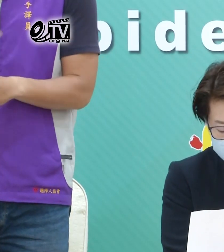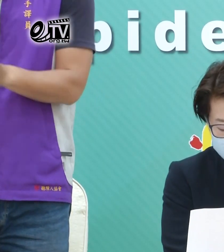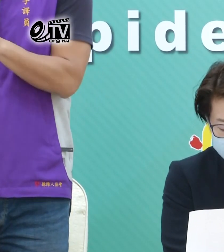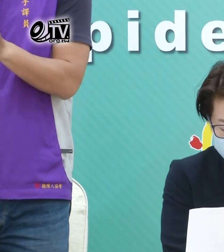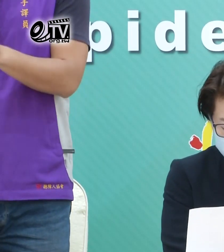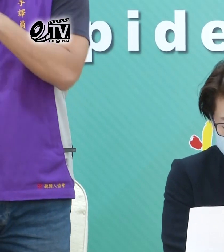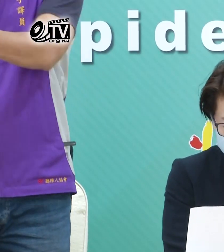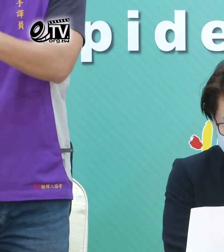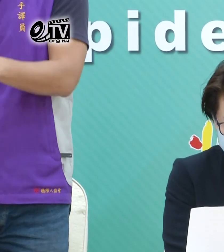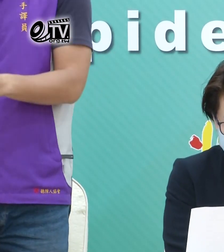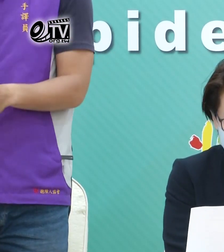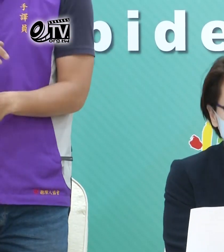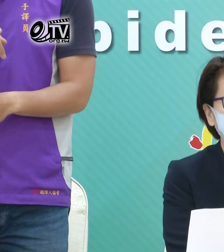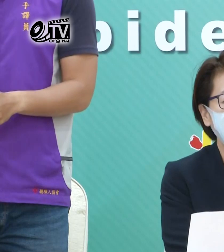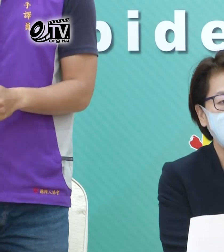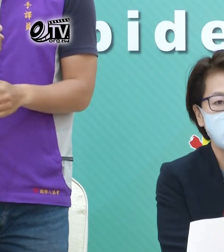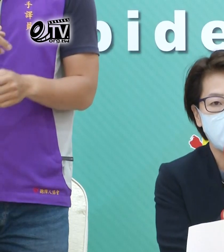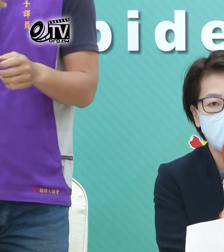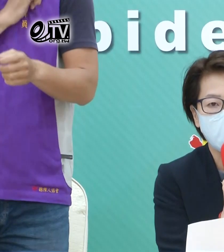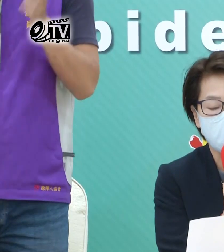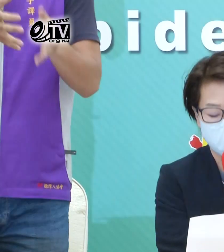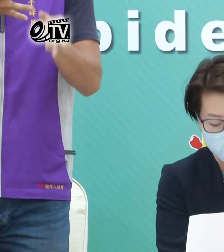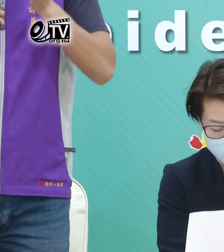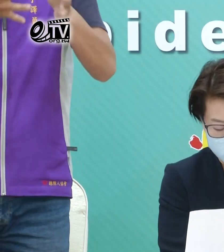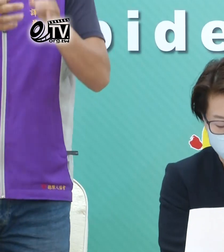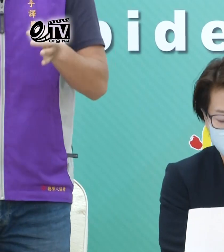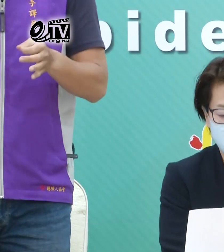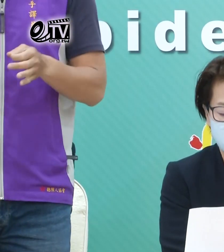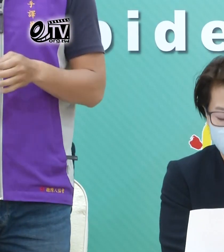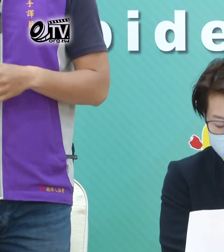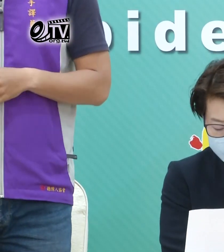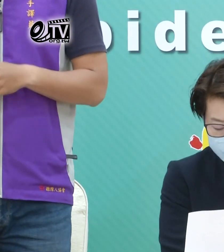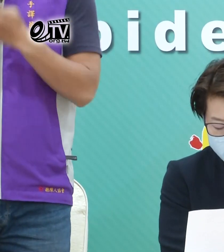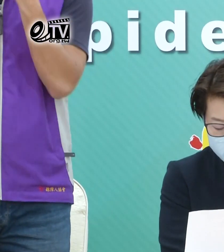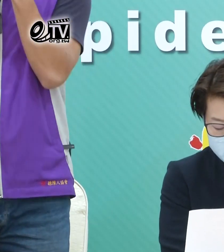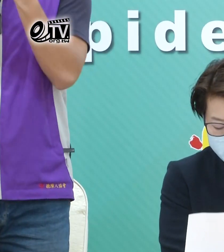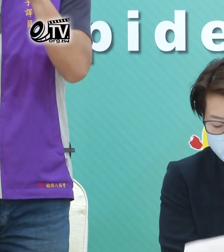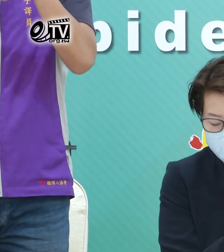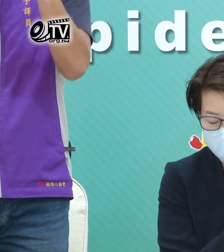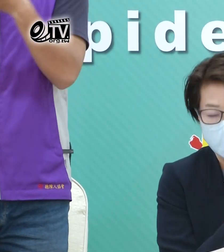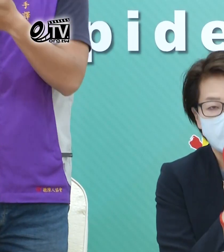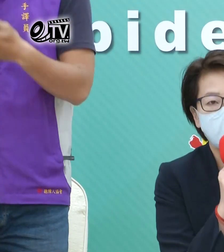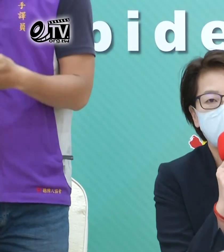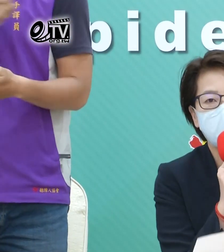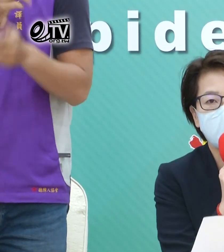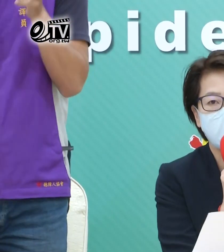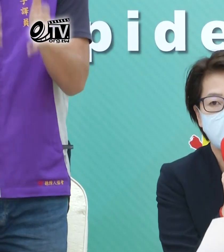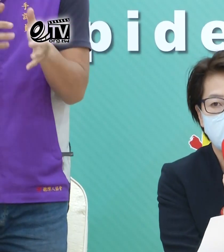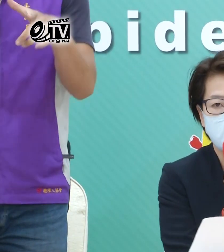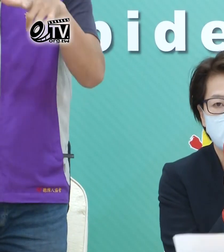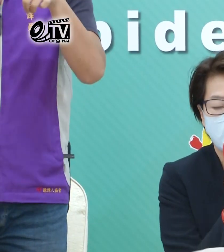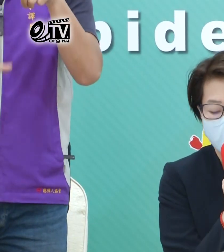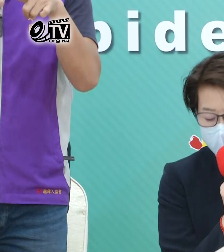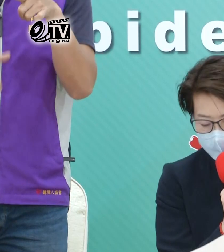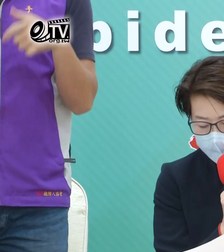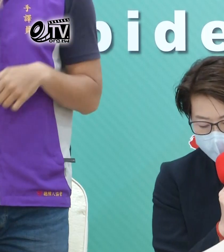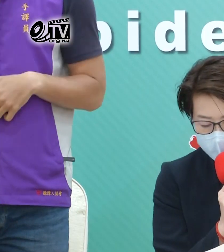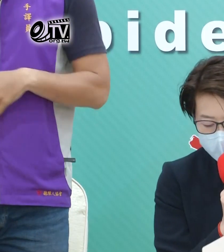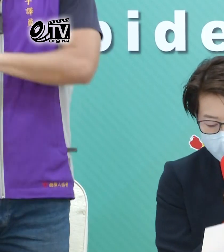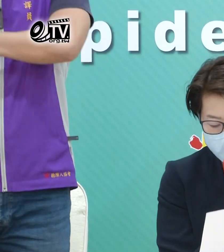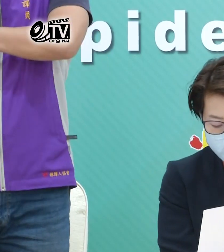无薪假、自营作业者，还有没有一定雇主的劳工，如果他还有微型创业者，如果他住在我们的社宅